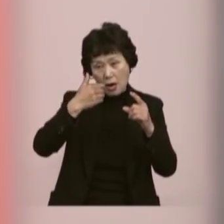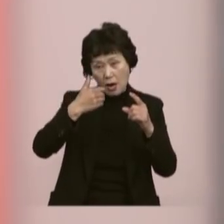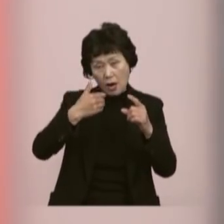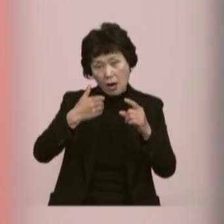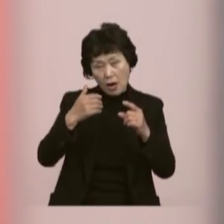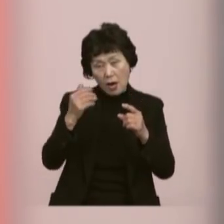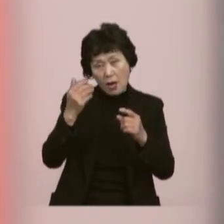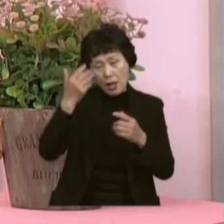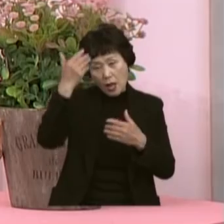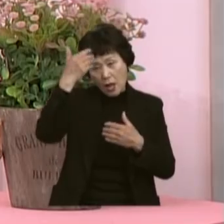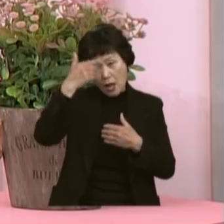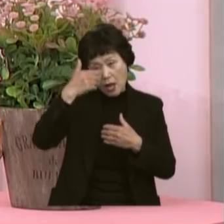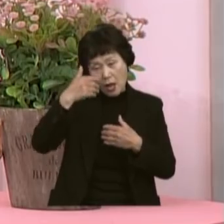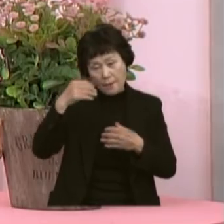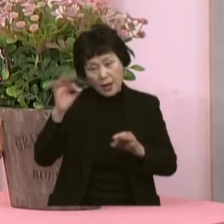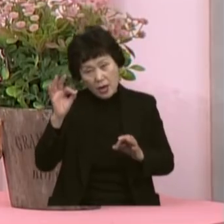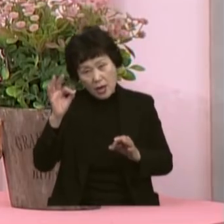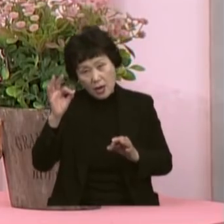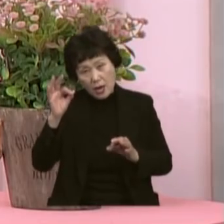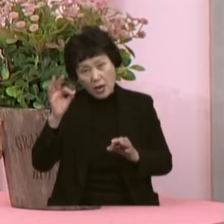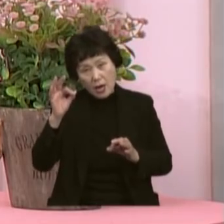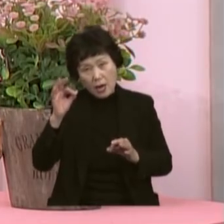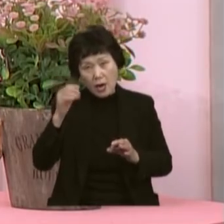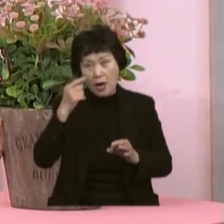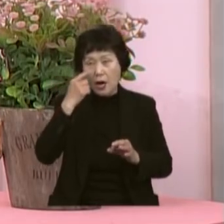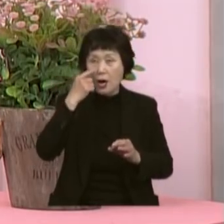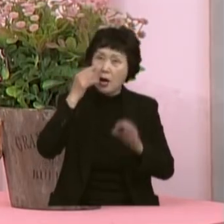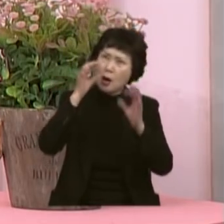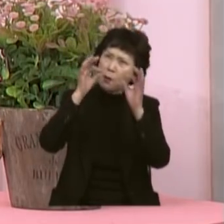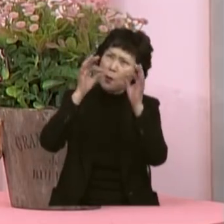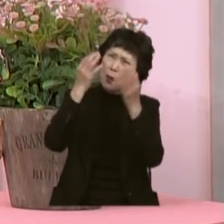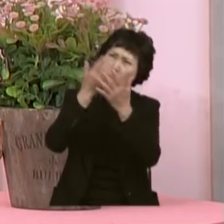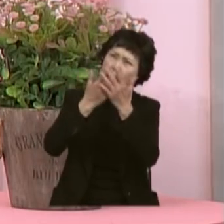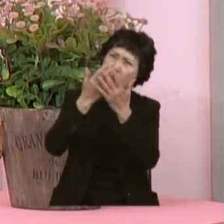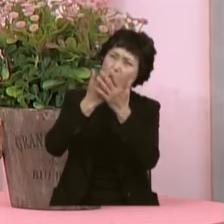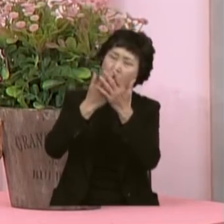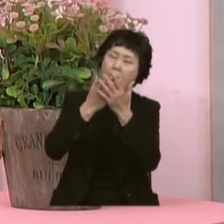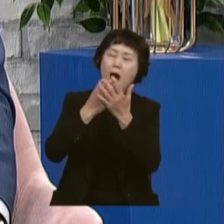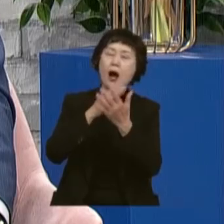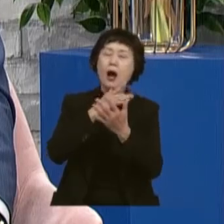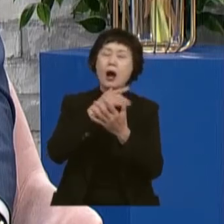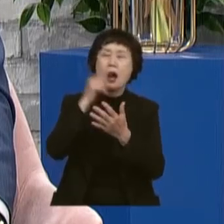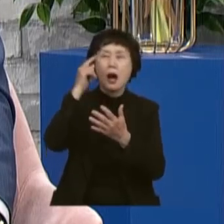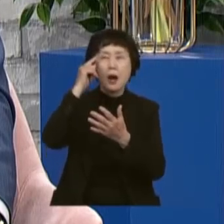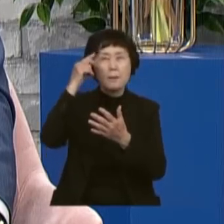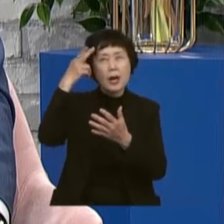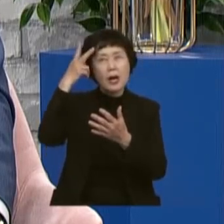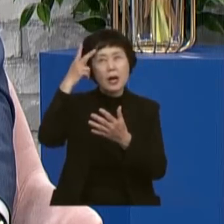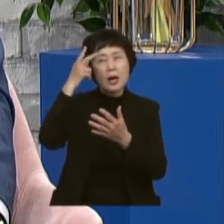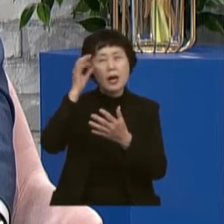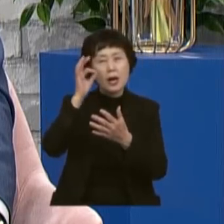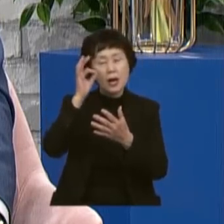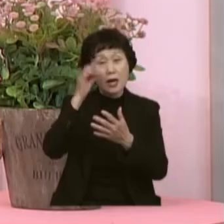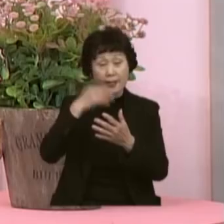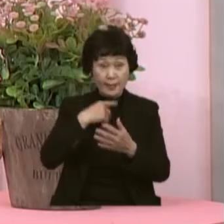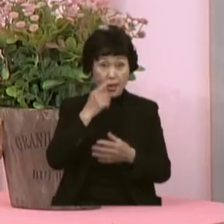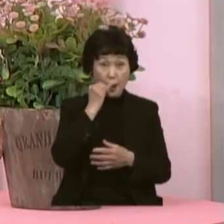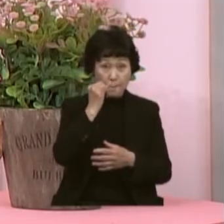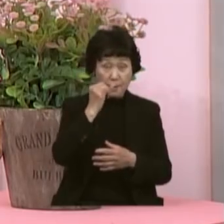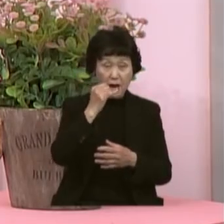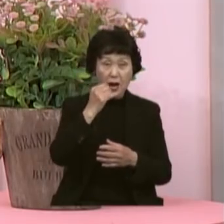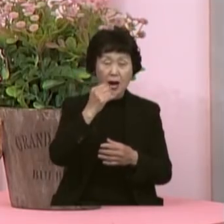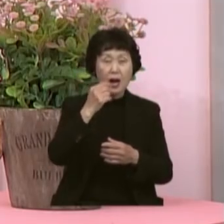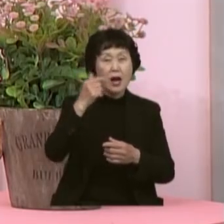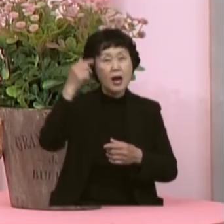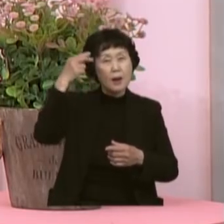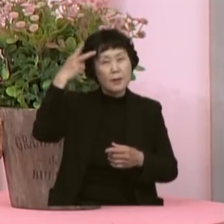반쪽이 마비가 오더라고요. 마비가 오는데 눈이 초점이 이렇게 흐려지기 시작하면 이거 터졌나 보다. 왜냐면 저희 어머니가 뇌출혈로 2년 반